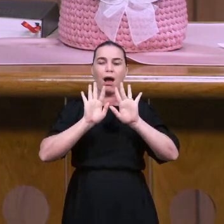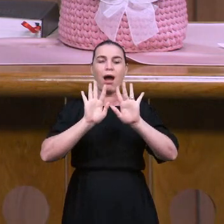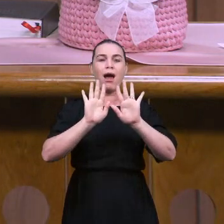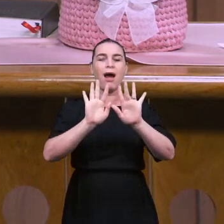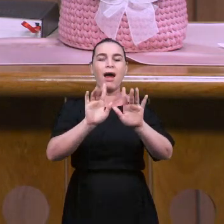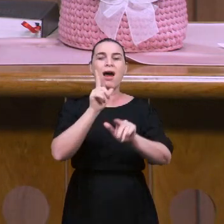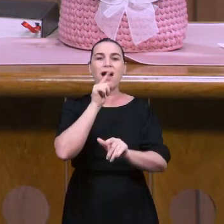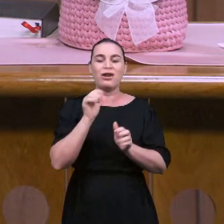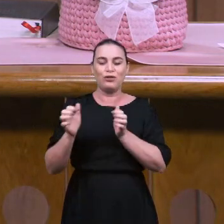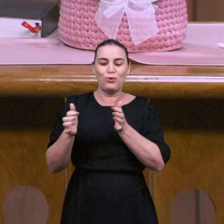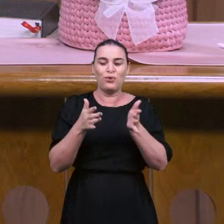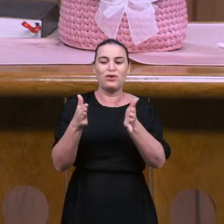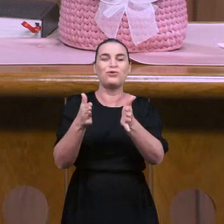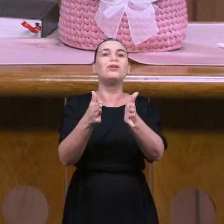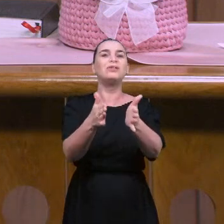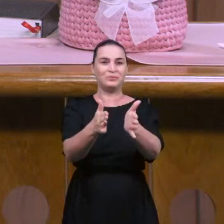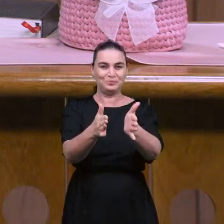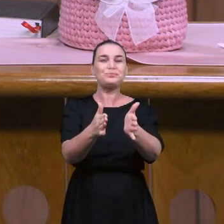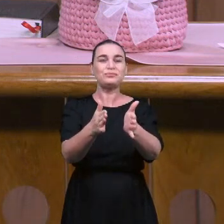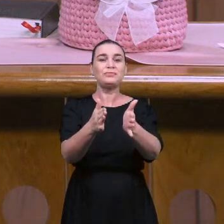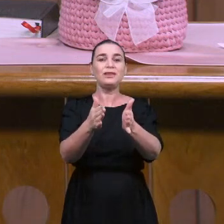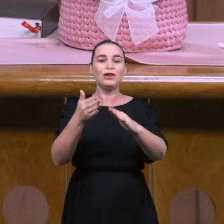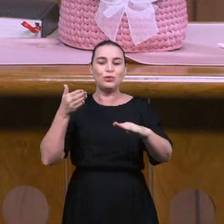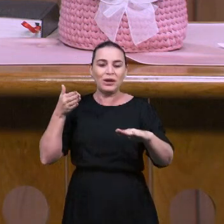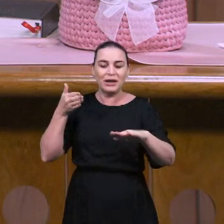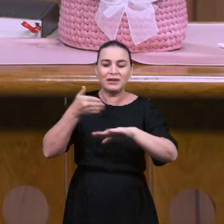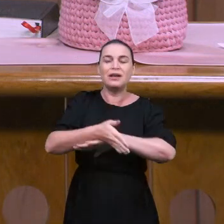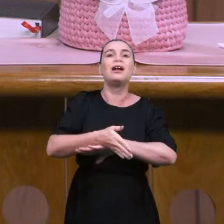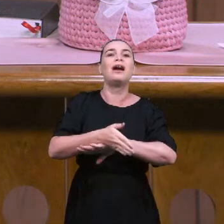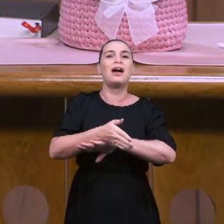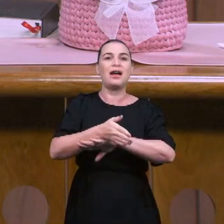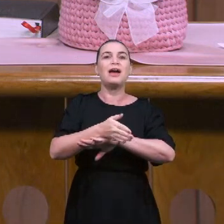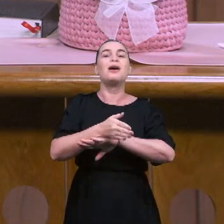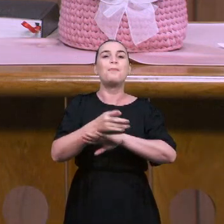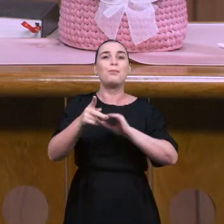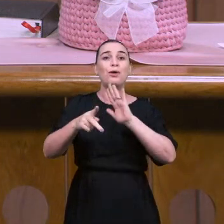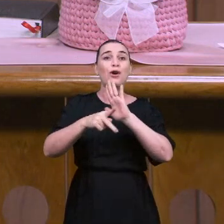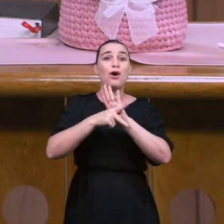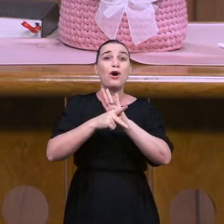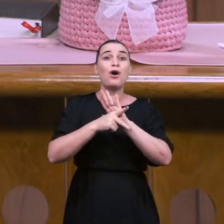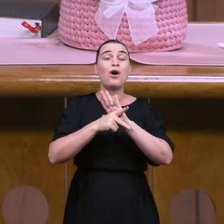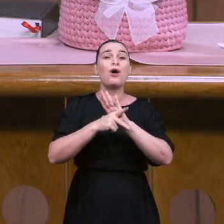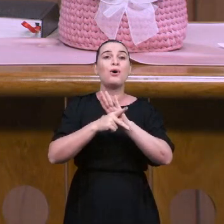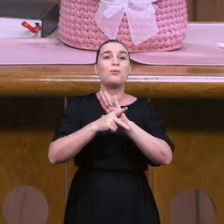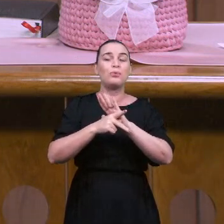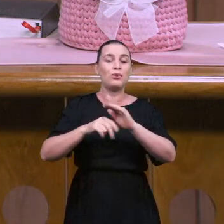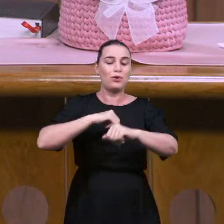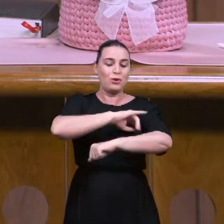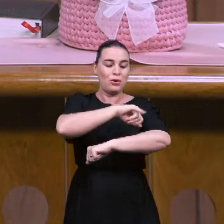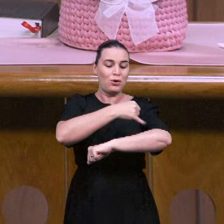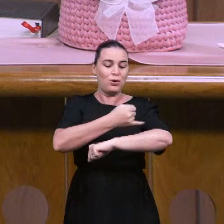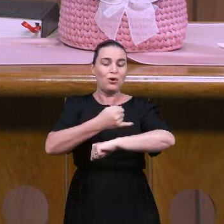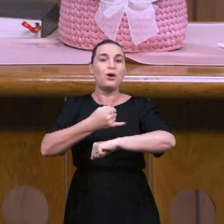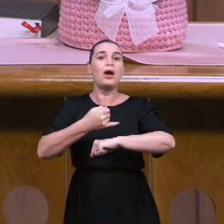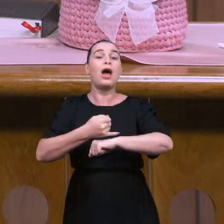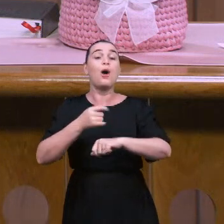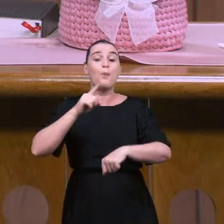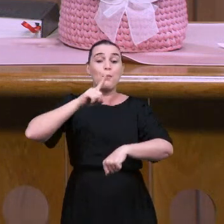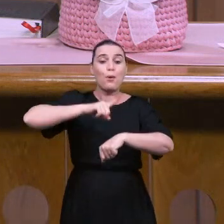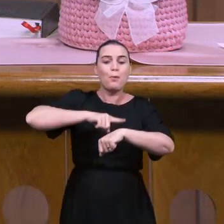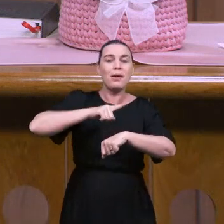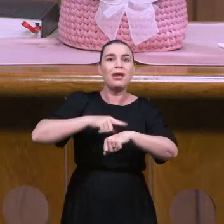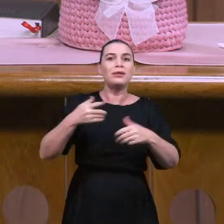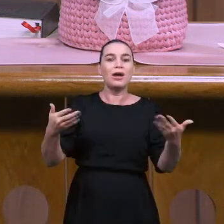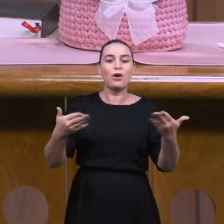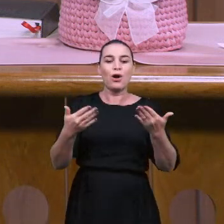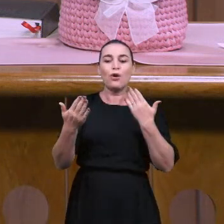pas entrer dans le Jourdain comme ça. C'est le Jourdain qui est venu à eux. C'est le moment de l'évangélisation. C'est le monde